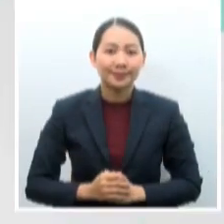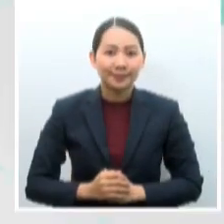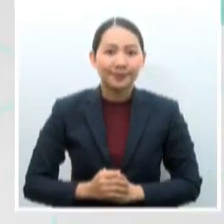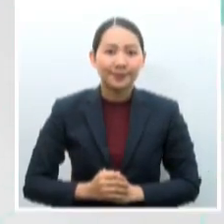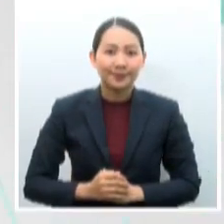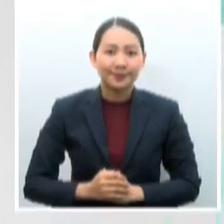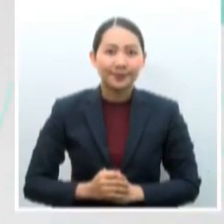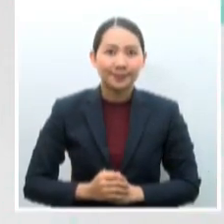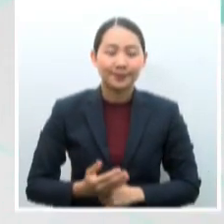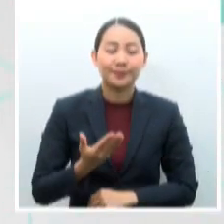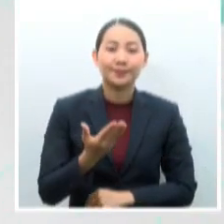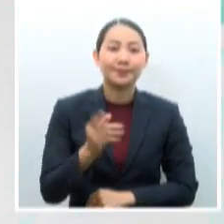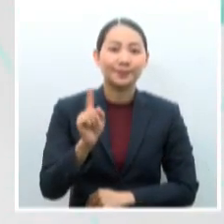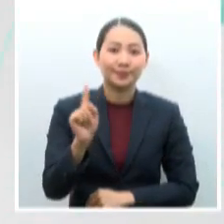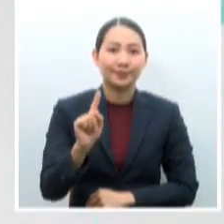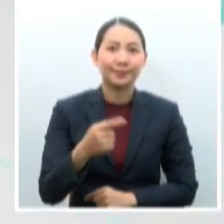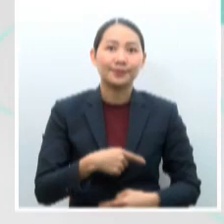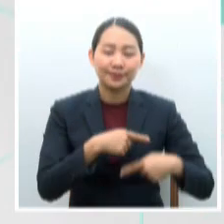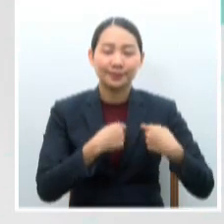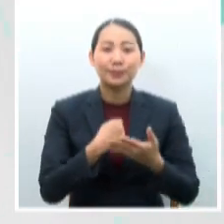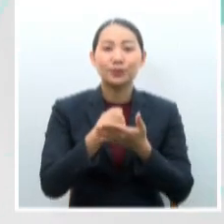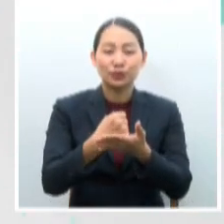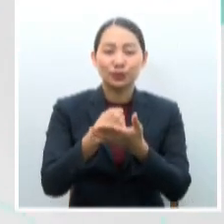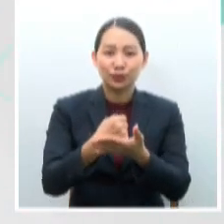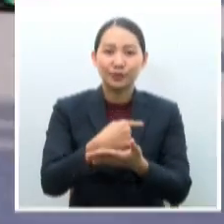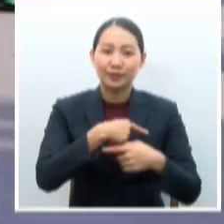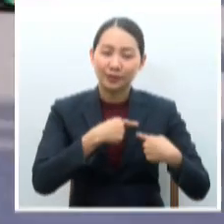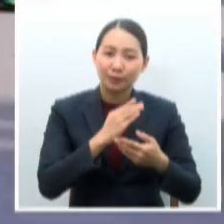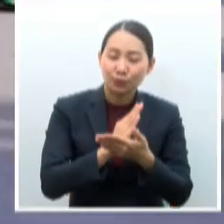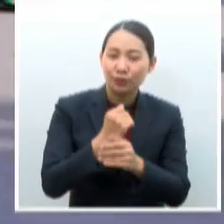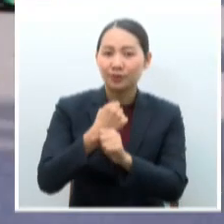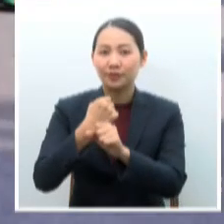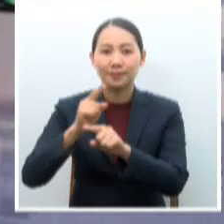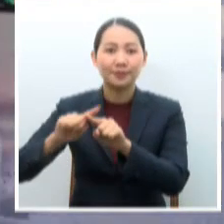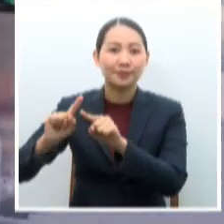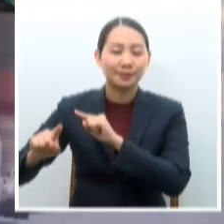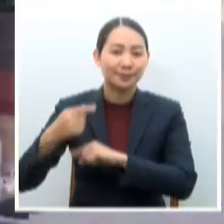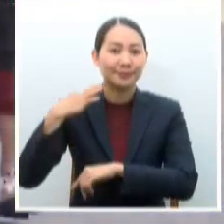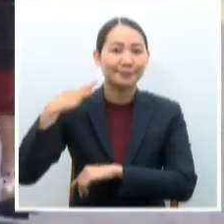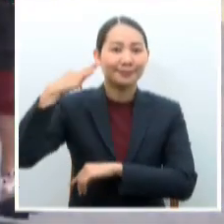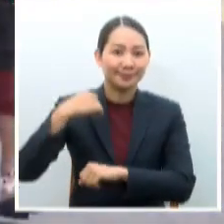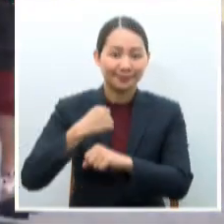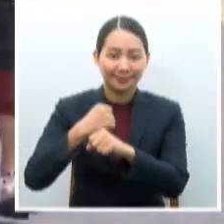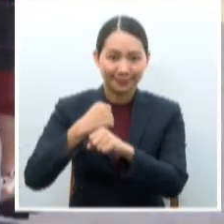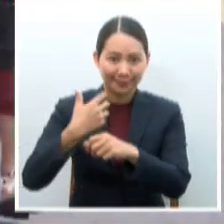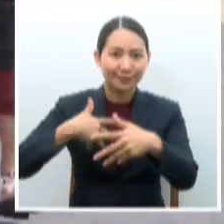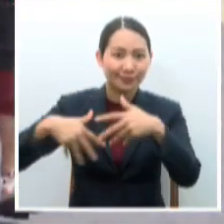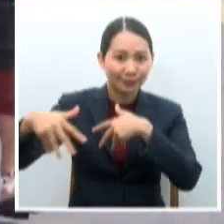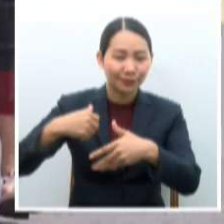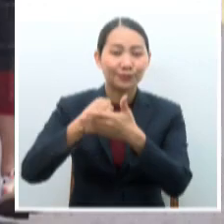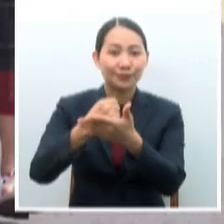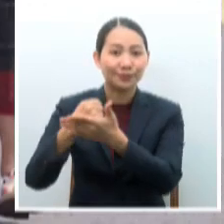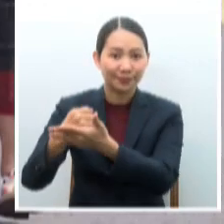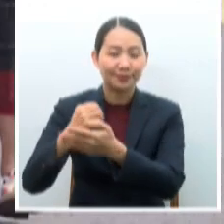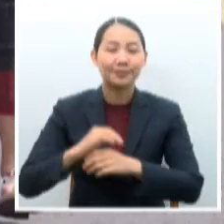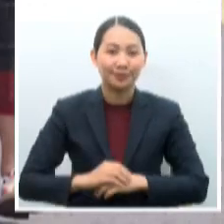เอื้ออาทรต่อครอบครัวและชุมชนของตนโรงเรียนดงบังพิสัยนวการนุสรณ์ได้สร้างความตระหนักและ